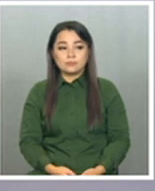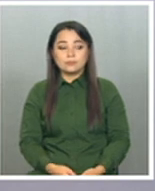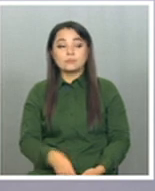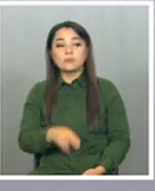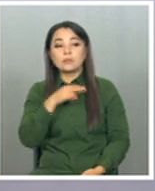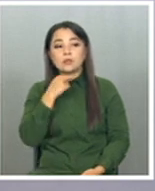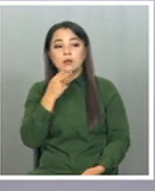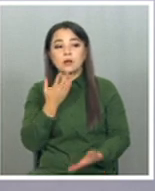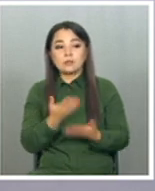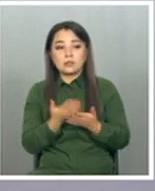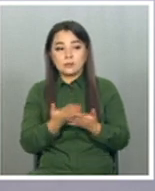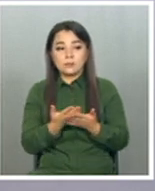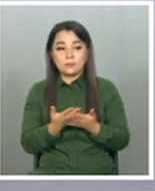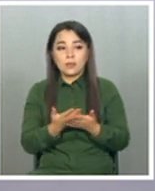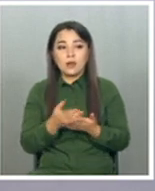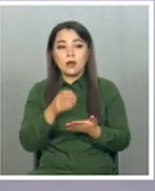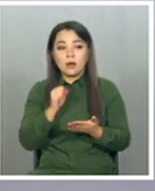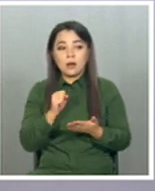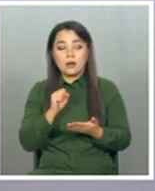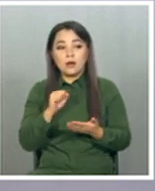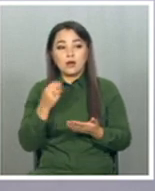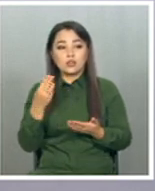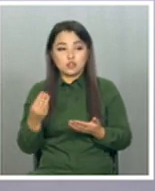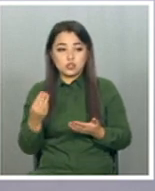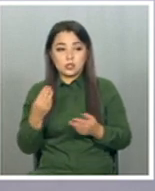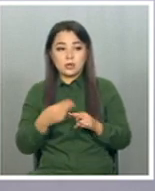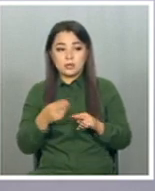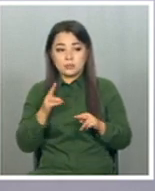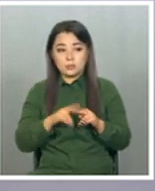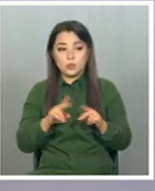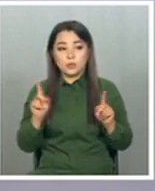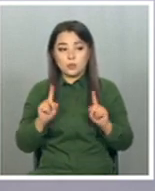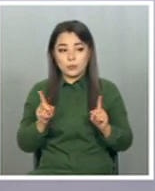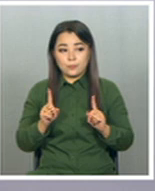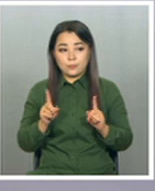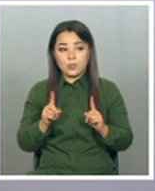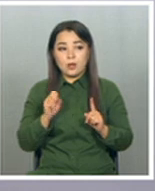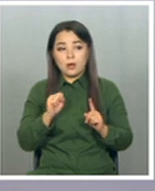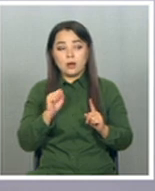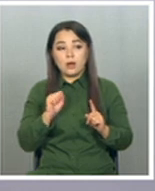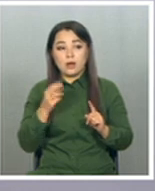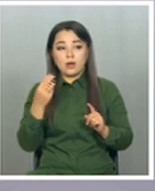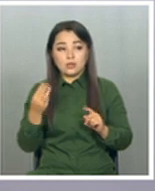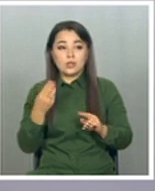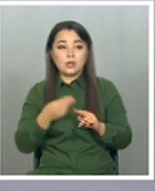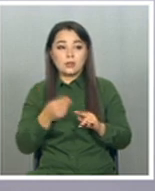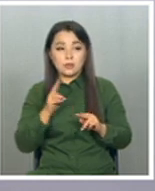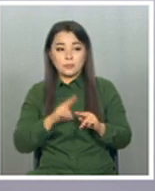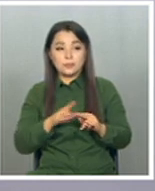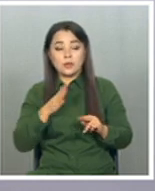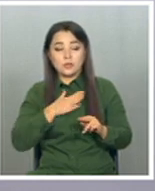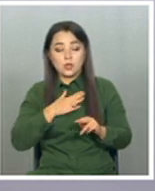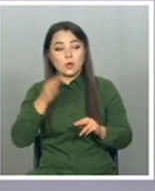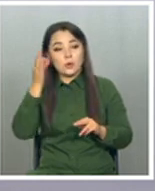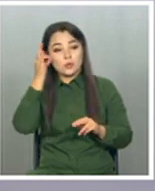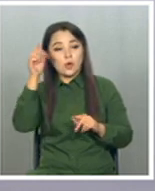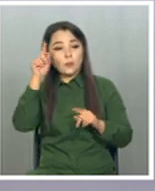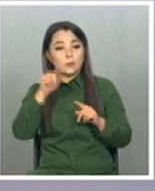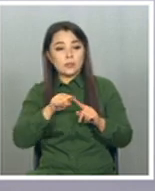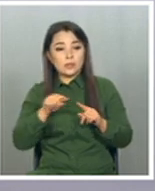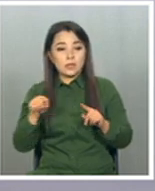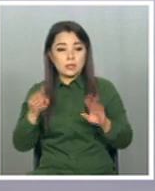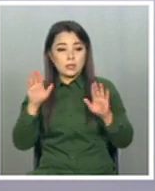Қарайық мінекей, балалар, АH бұл не? АH және мұнда бізде тік бұрыштың белгісі